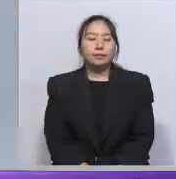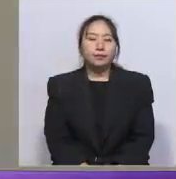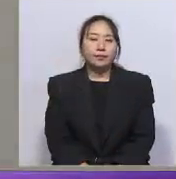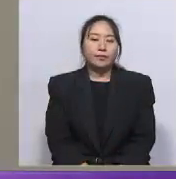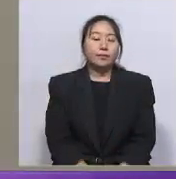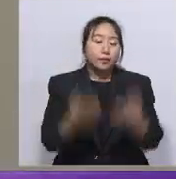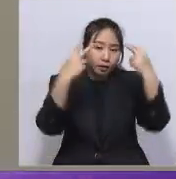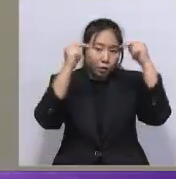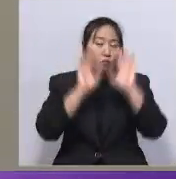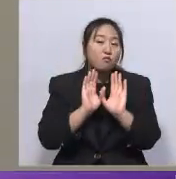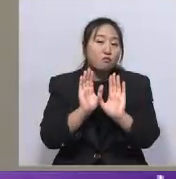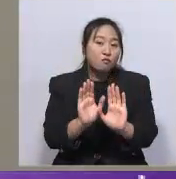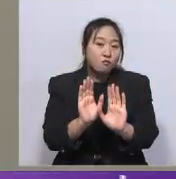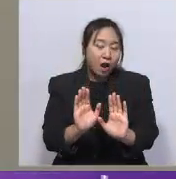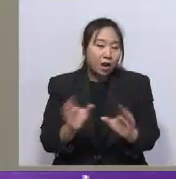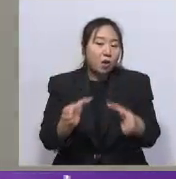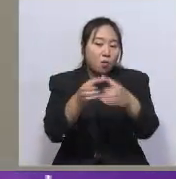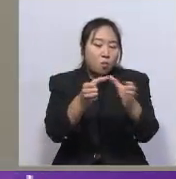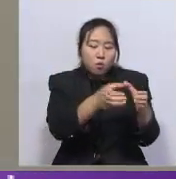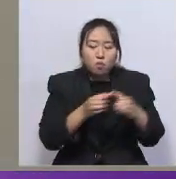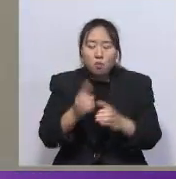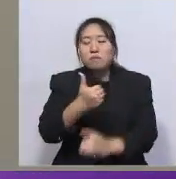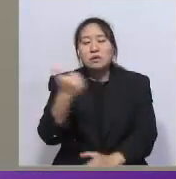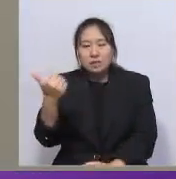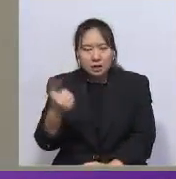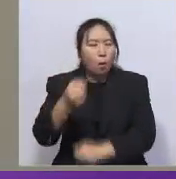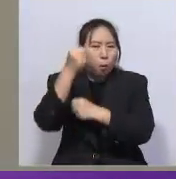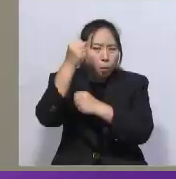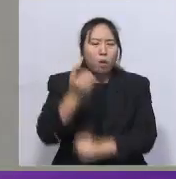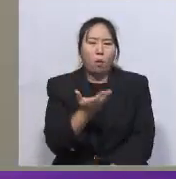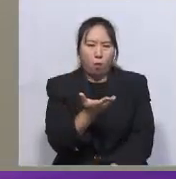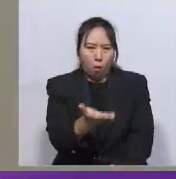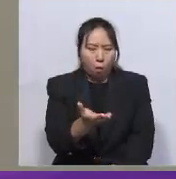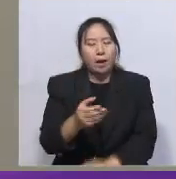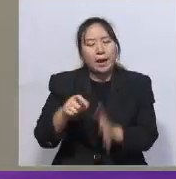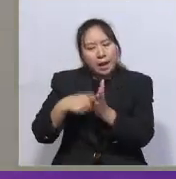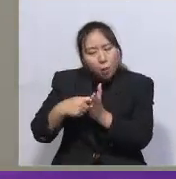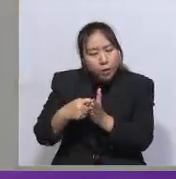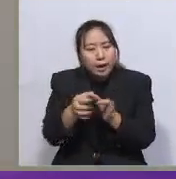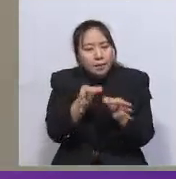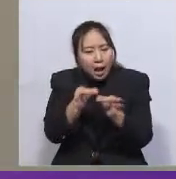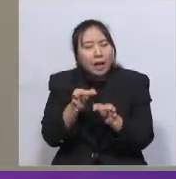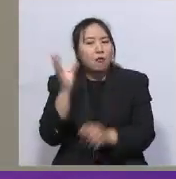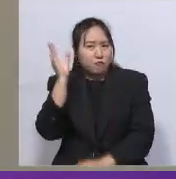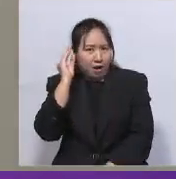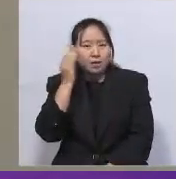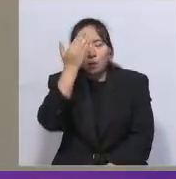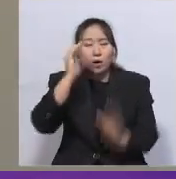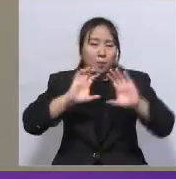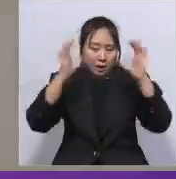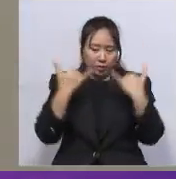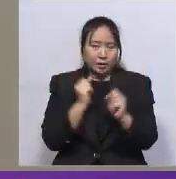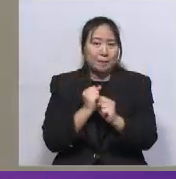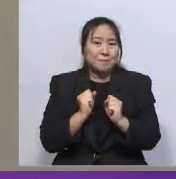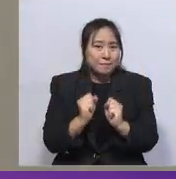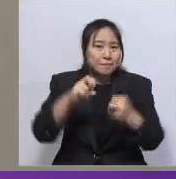นายกรัฐมนตรียังฝากไปยังการเคลื่อนไหวของกลุ่มอื่นๆว่าขอให้รับฟังความคิดเห็นและเหตุผลซึ่งกันและกันบางอย่างที่รัฐบาลกำลังด